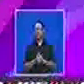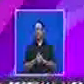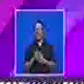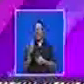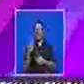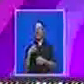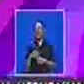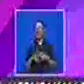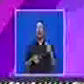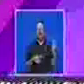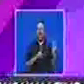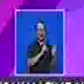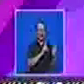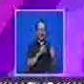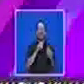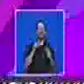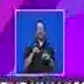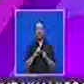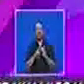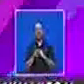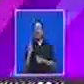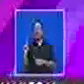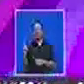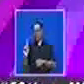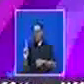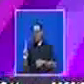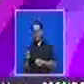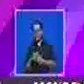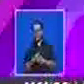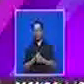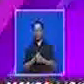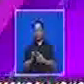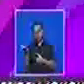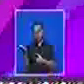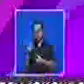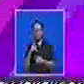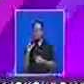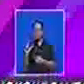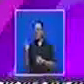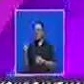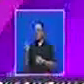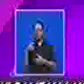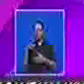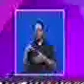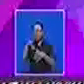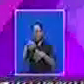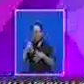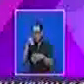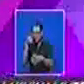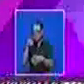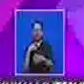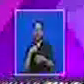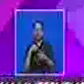urut 1 yang mendapat kesempatan pertama untuk memilih studi kasus. Saya persilakan paslon nomor urut 1 untuk memilih studi